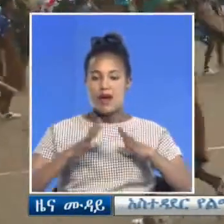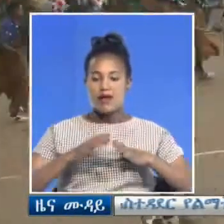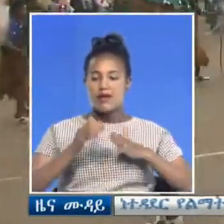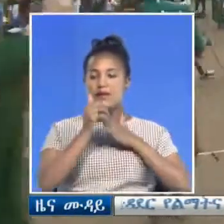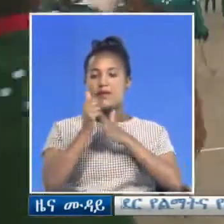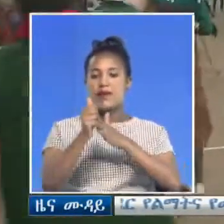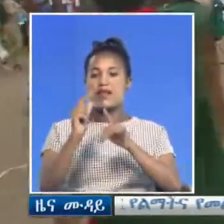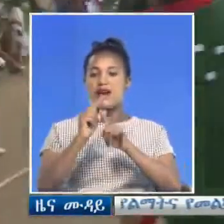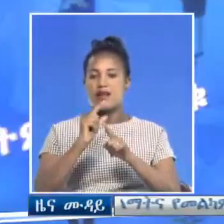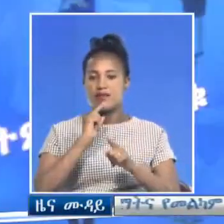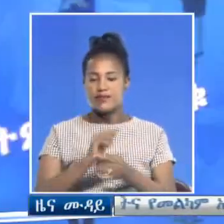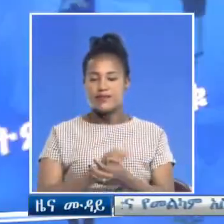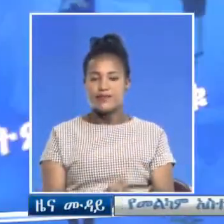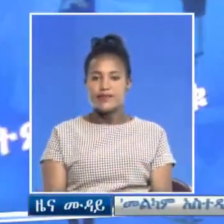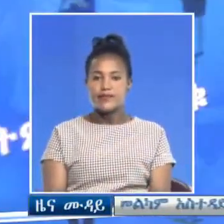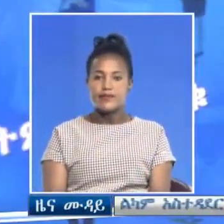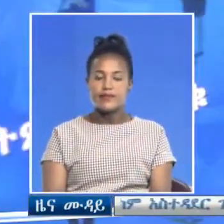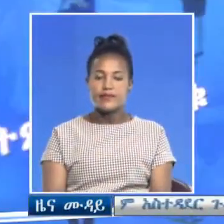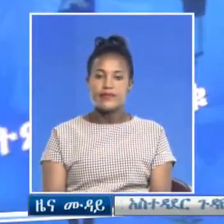ነው።